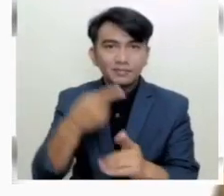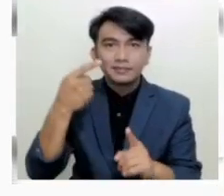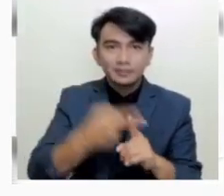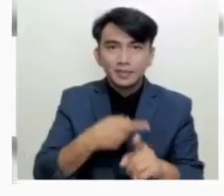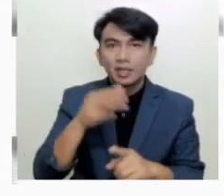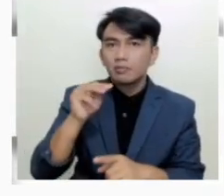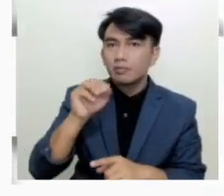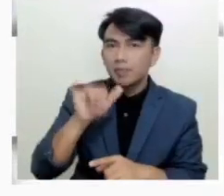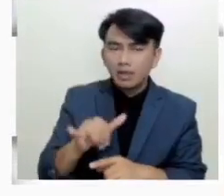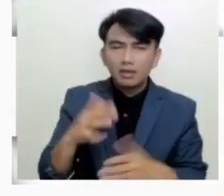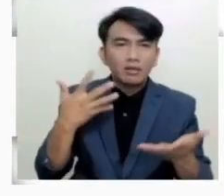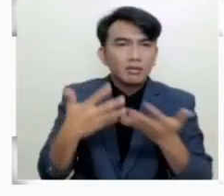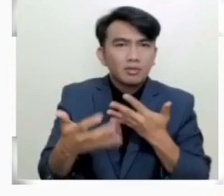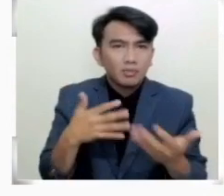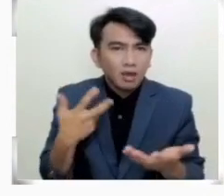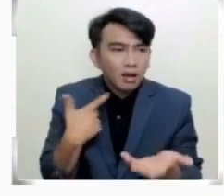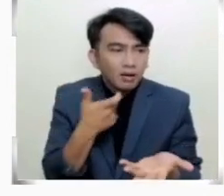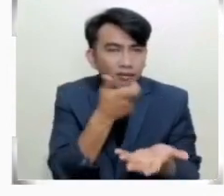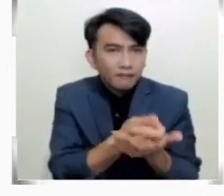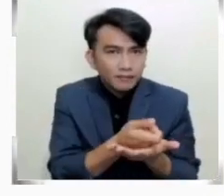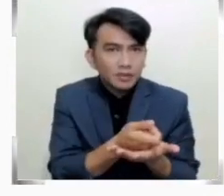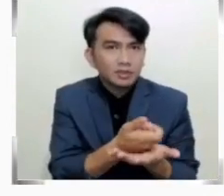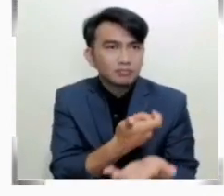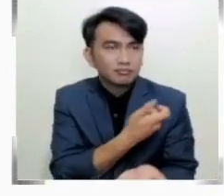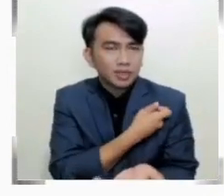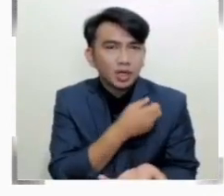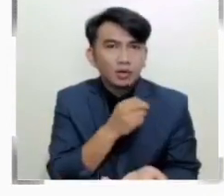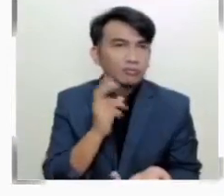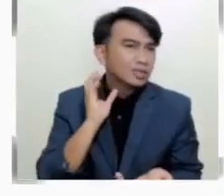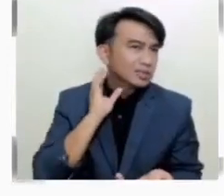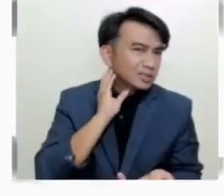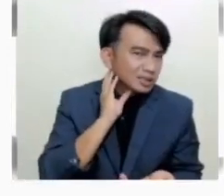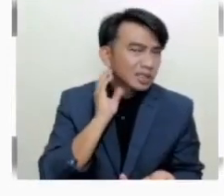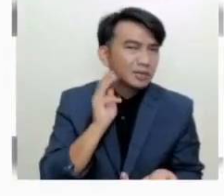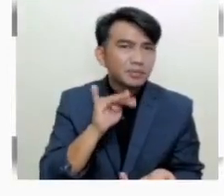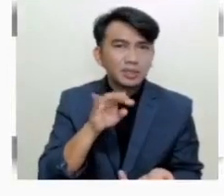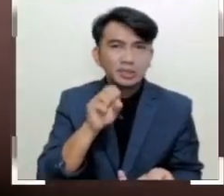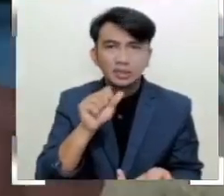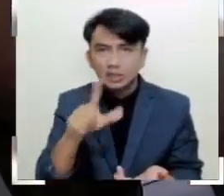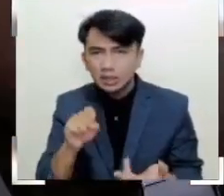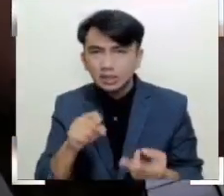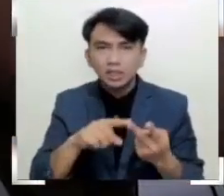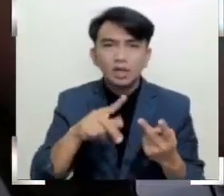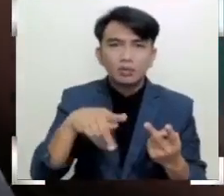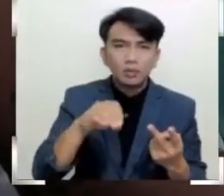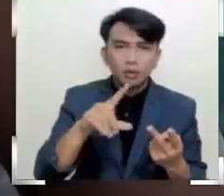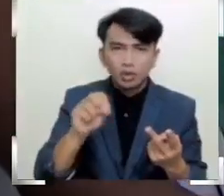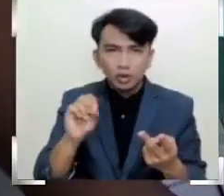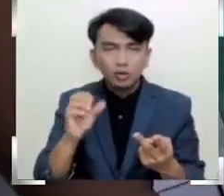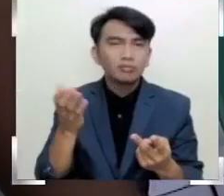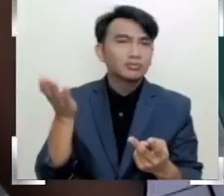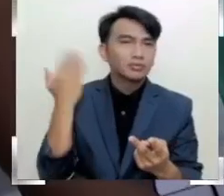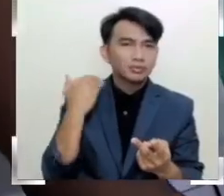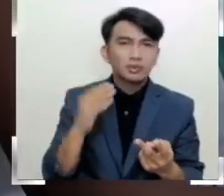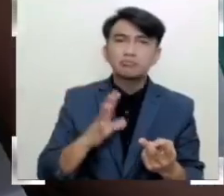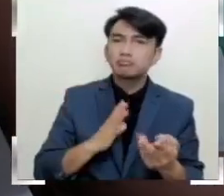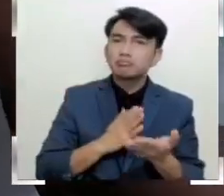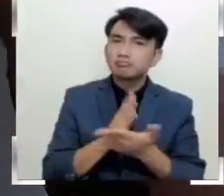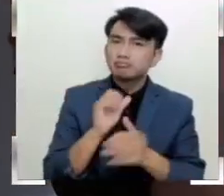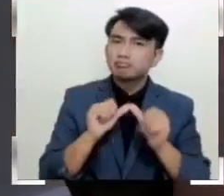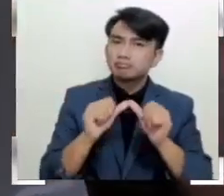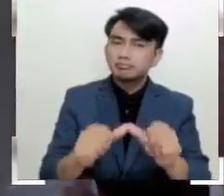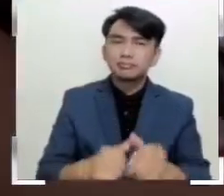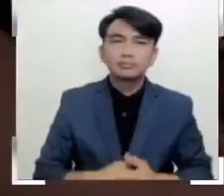kung may bakuna na sila sa measles or polio previously. Pinaiigting din ng DOH